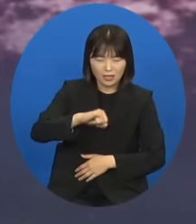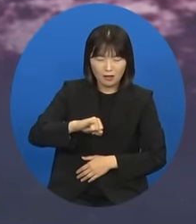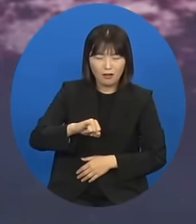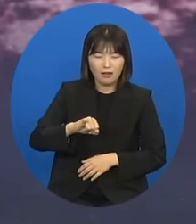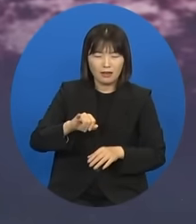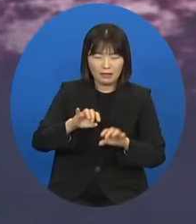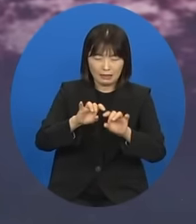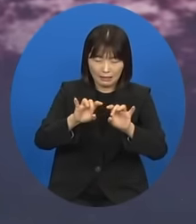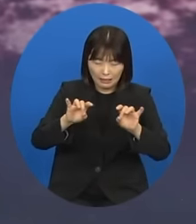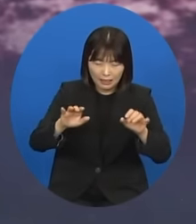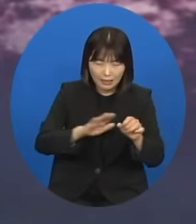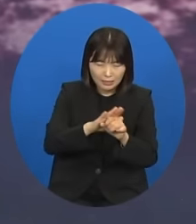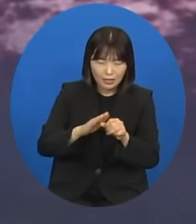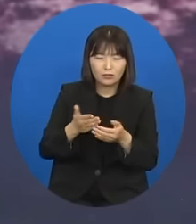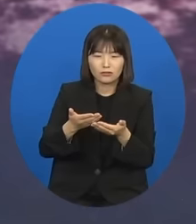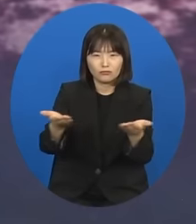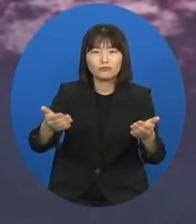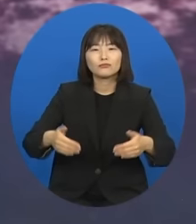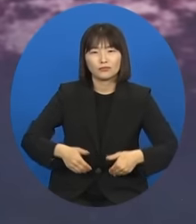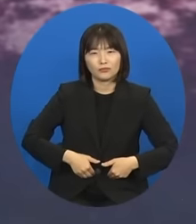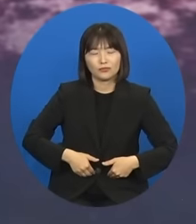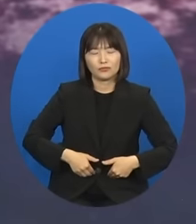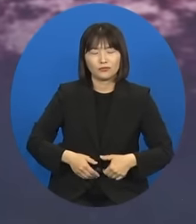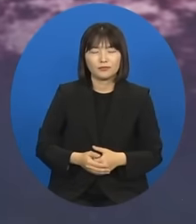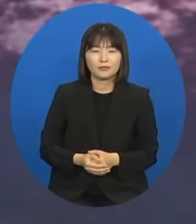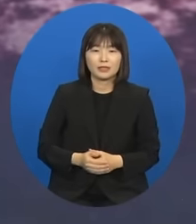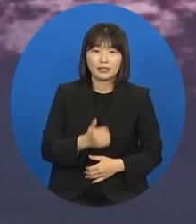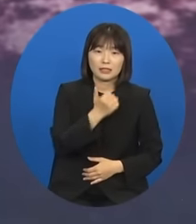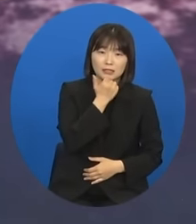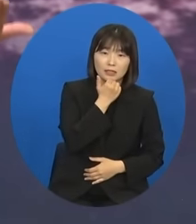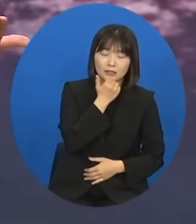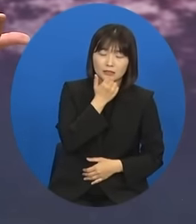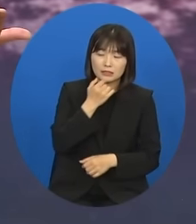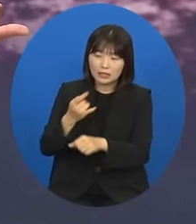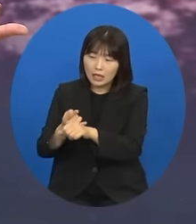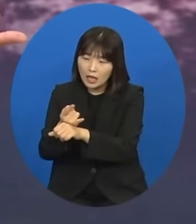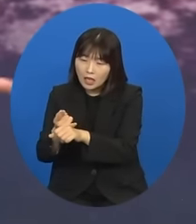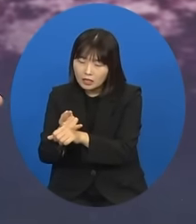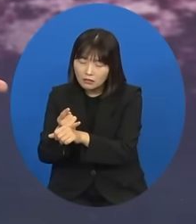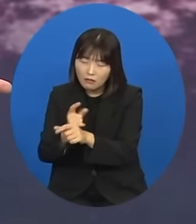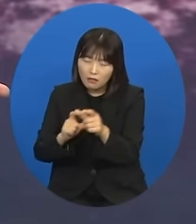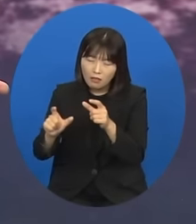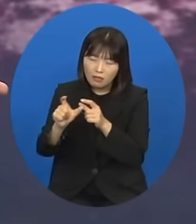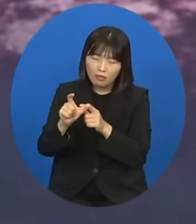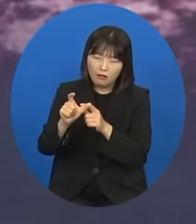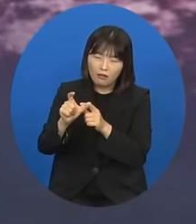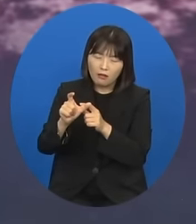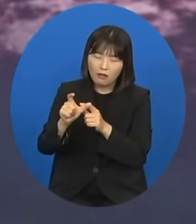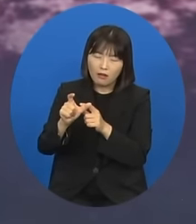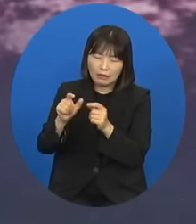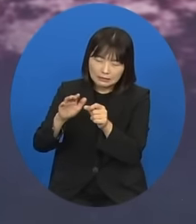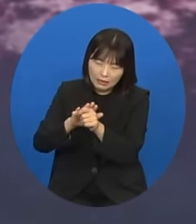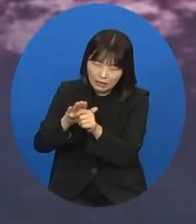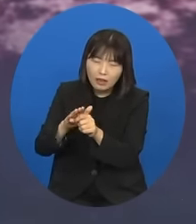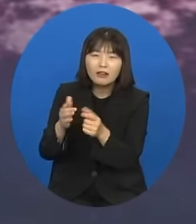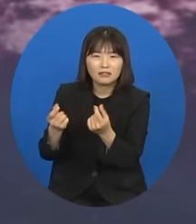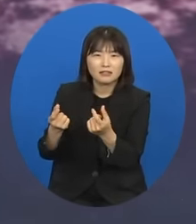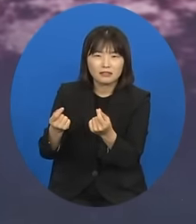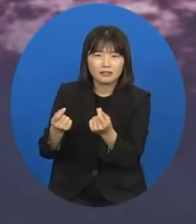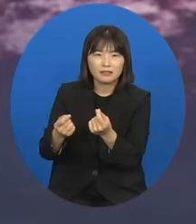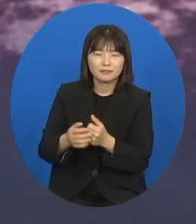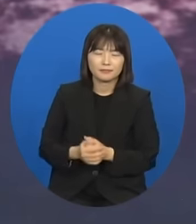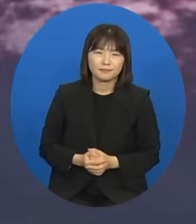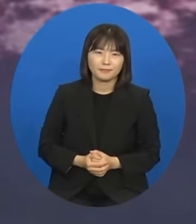합니다 근데 이삭은 그런 에서에게 마음이 더 쓰였던 것 같습니다 여기서 뭔가 불길한